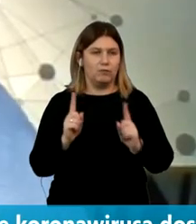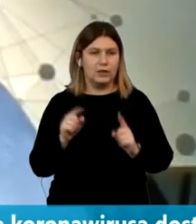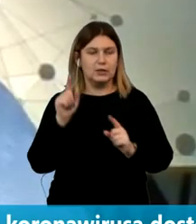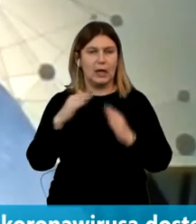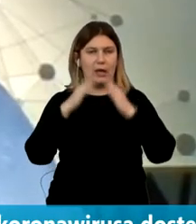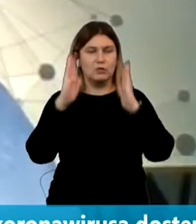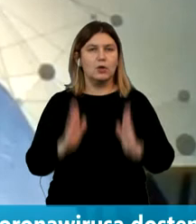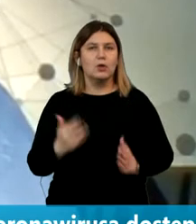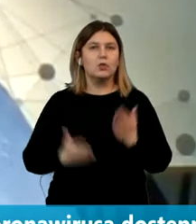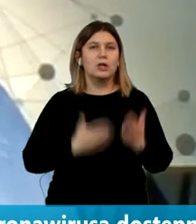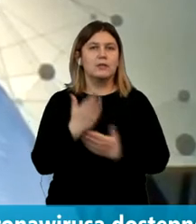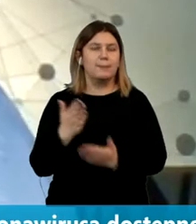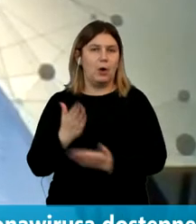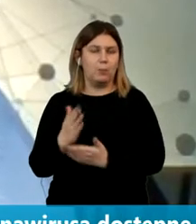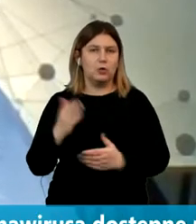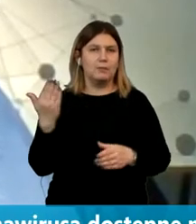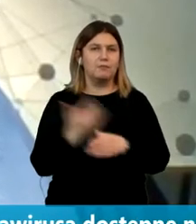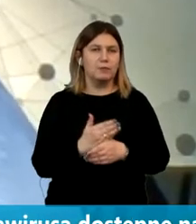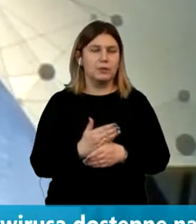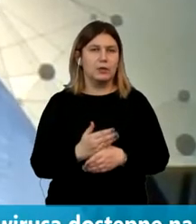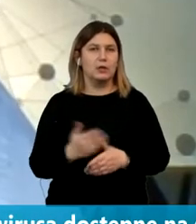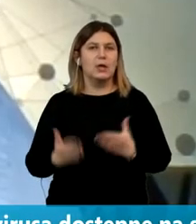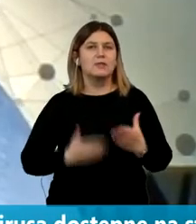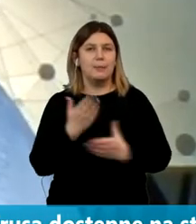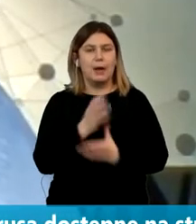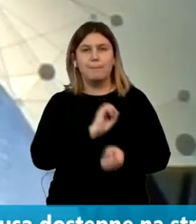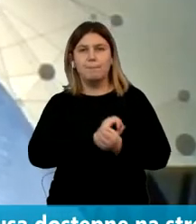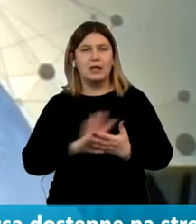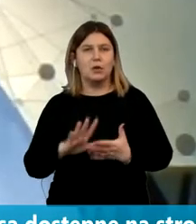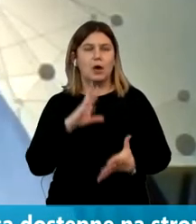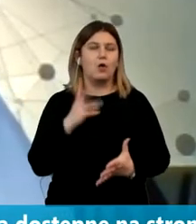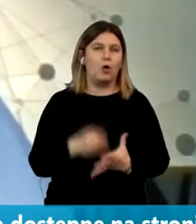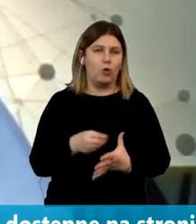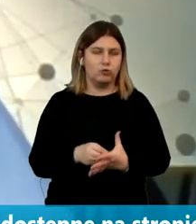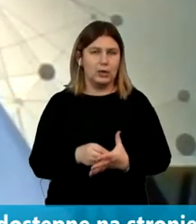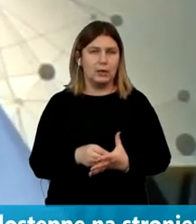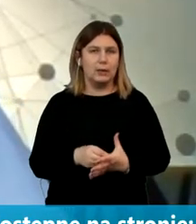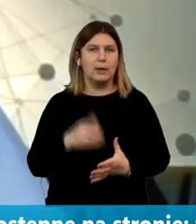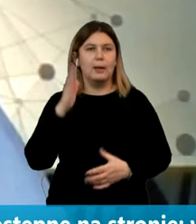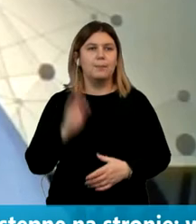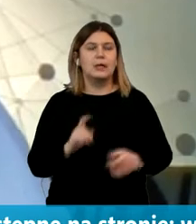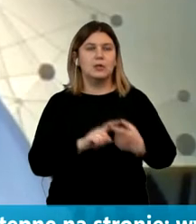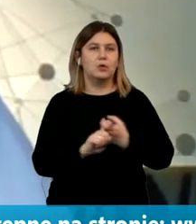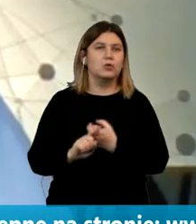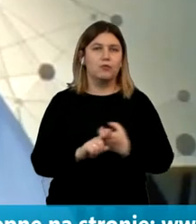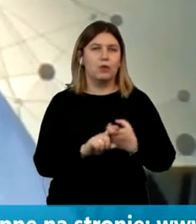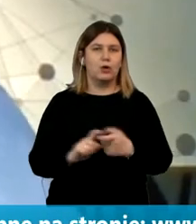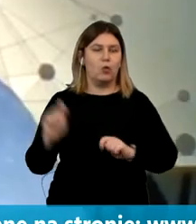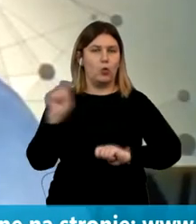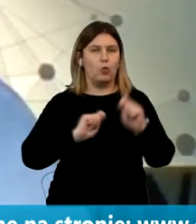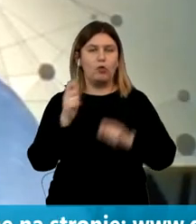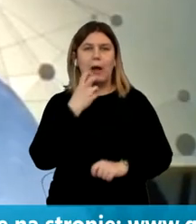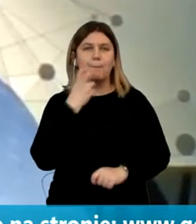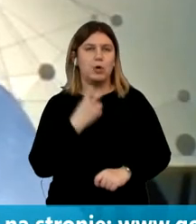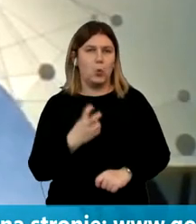które zaproponujemy przedsiębiorcom, zaproponujemy je nieodpłatnie. Jedynym kosztem będą koszty związane z zużyciem